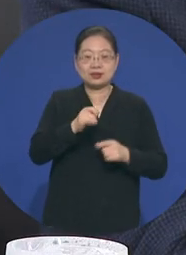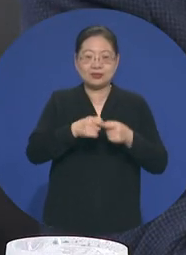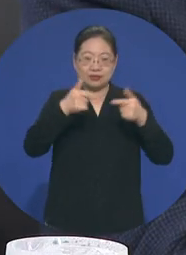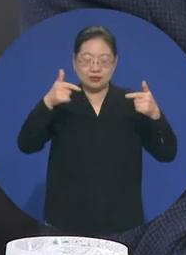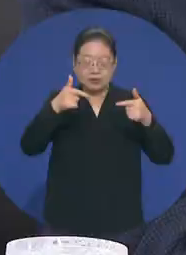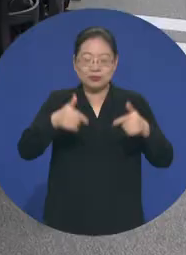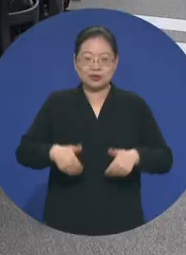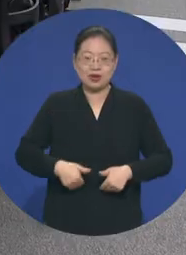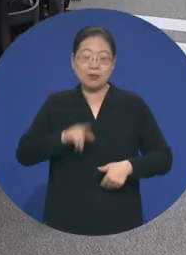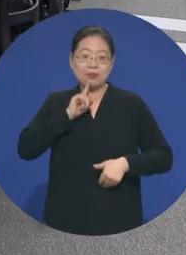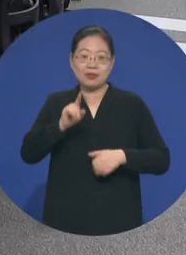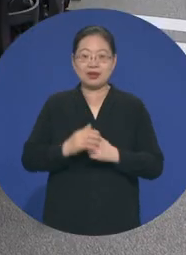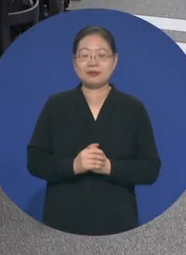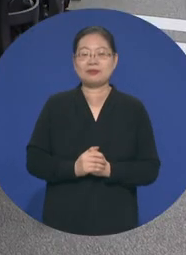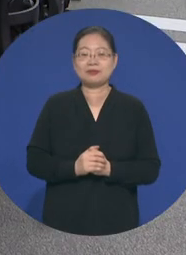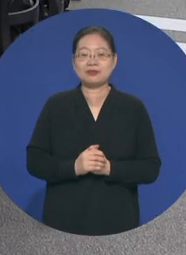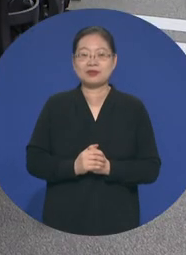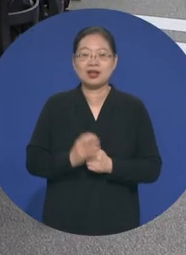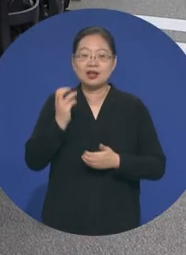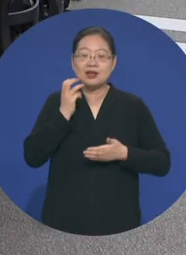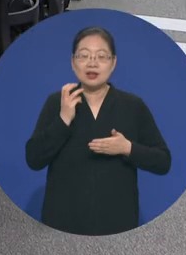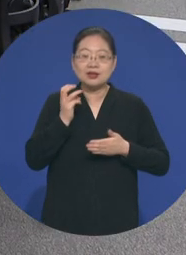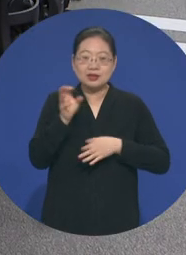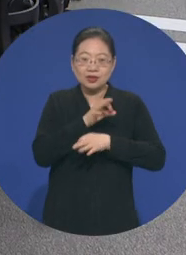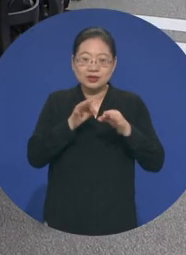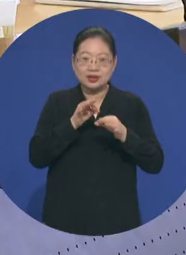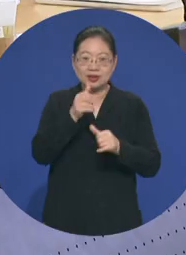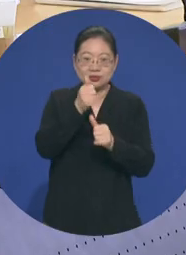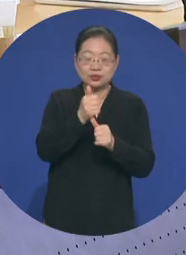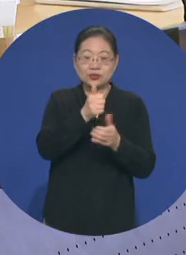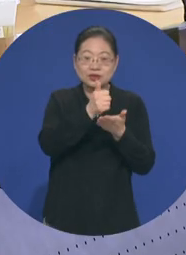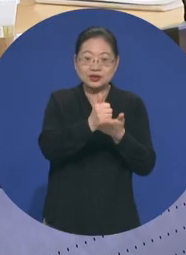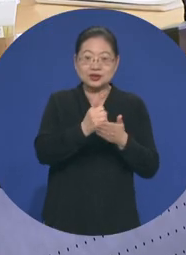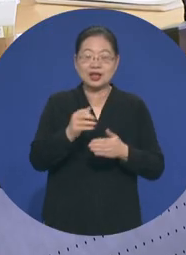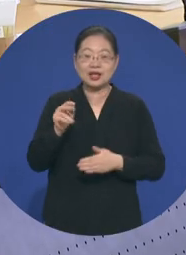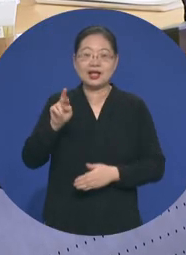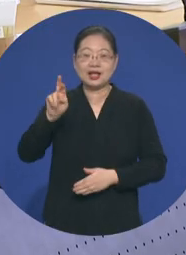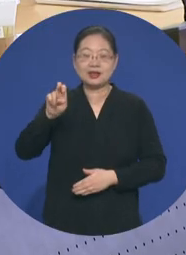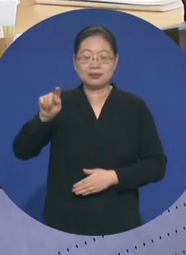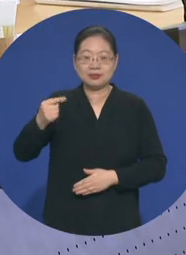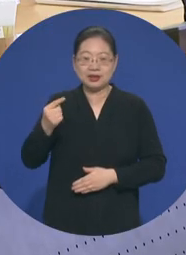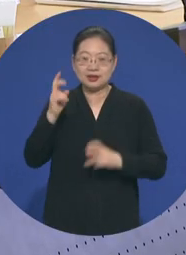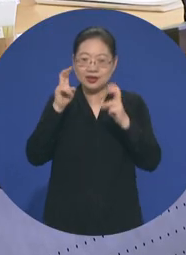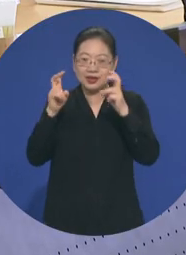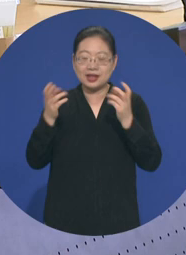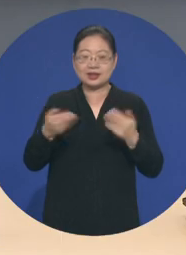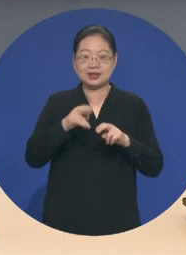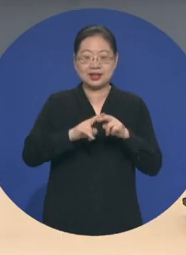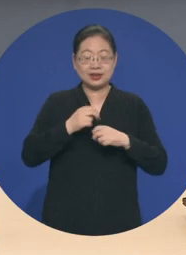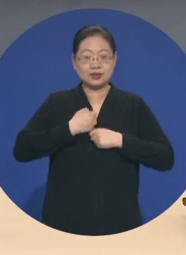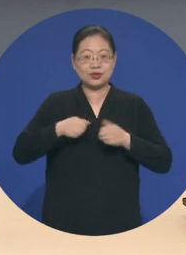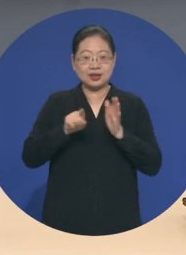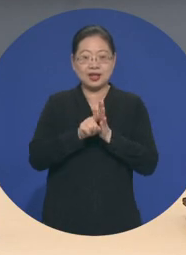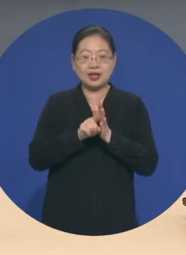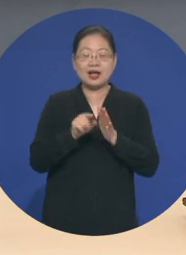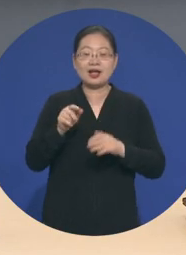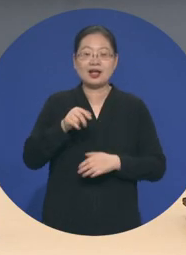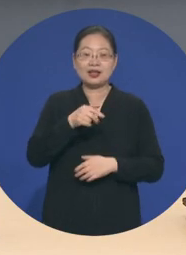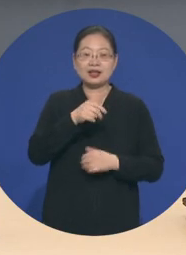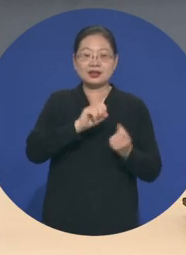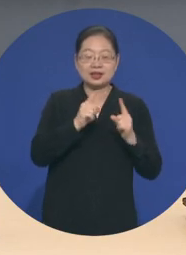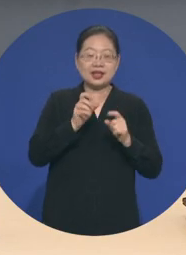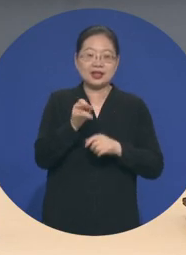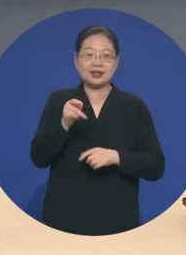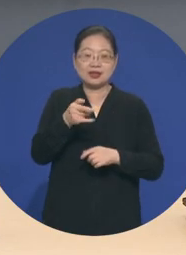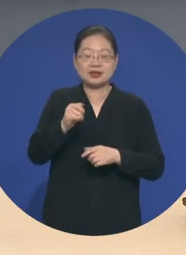목소리를 냈습니다. 이에 대해 김연곤 경제부지사는 도내 아리베 기업과 일자리를 지키기 위해 대규모 재생에너지